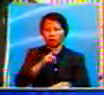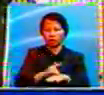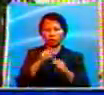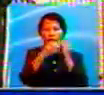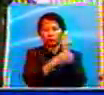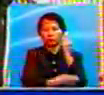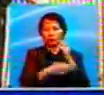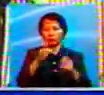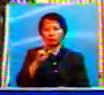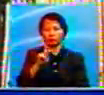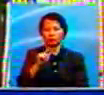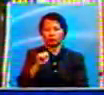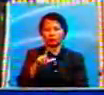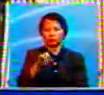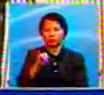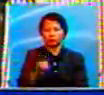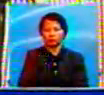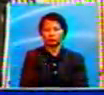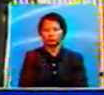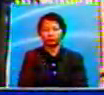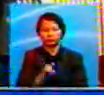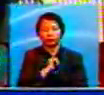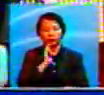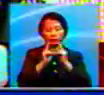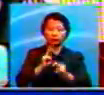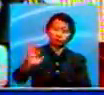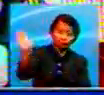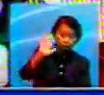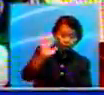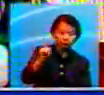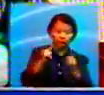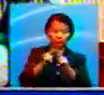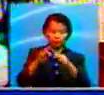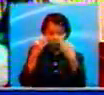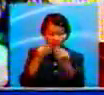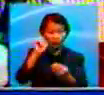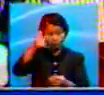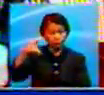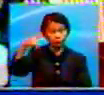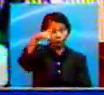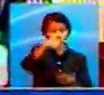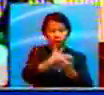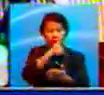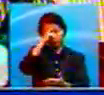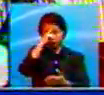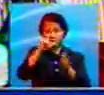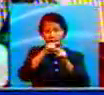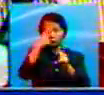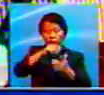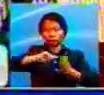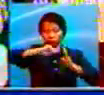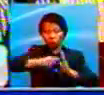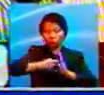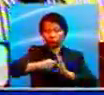Kali. Maka hari ini saya selain daripada mengucapkan selamat jalan kepada Shakira yang akan pergi esok ke India untuk